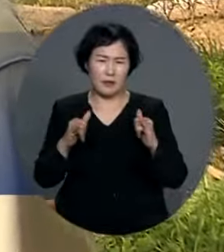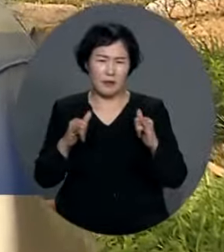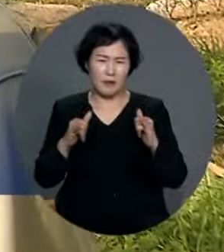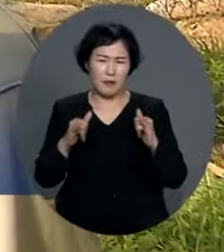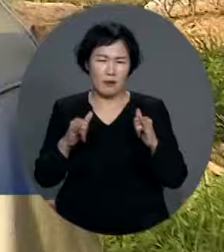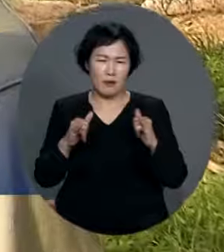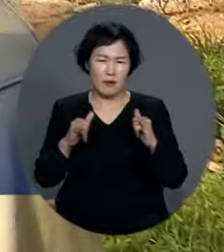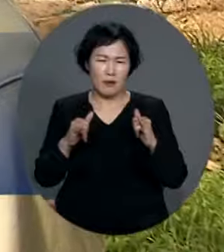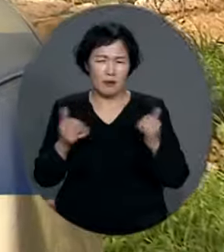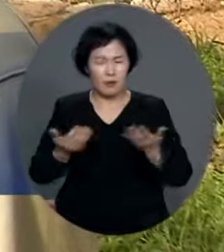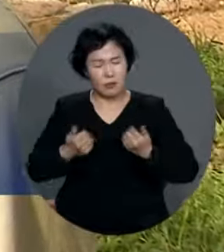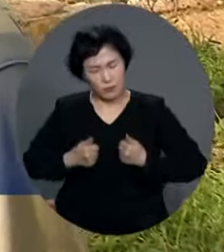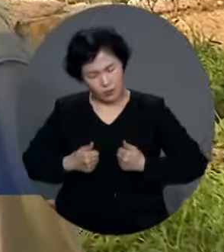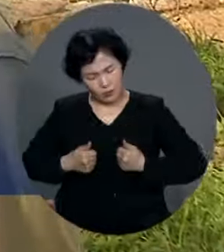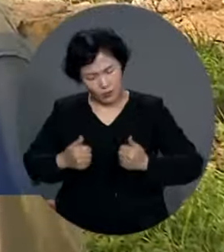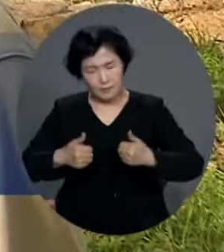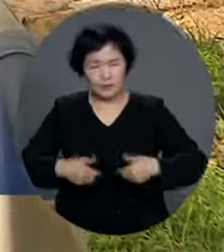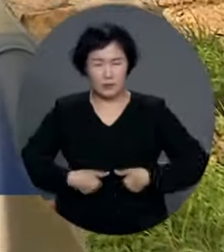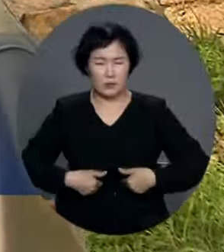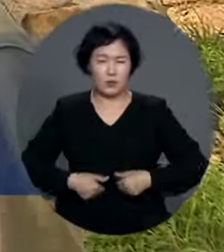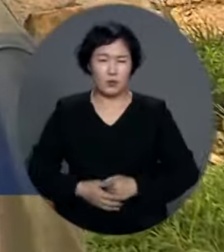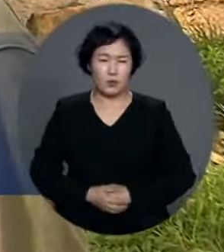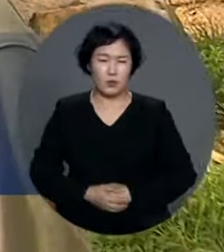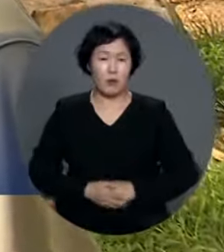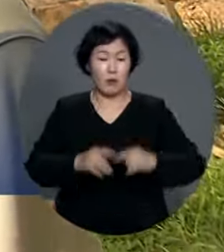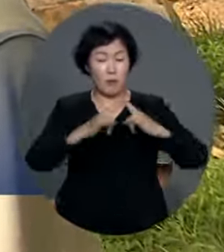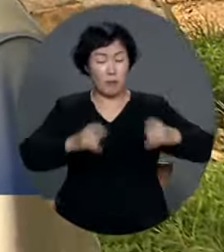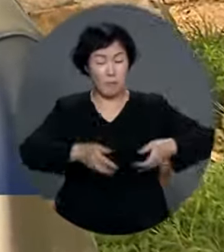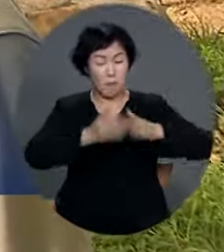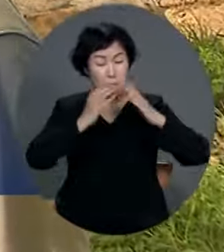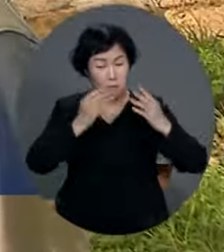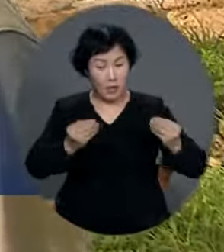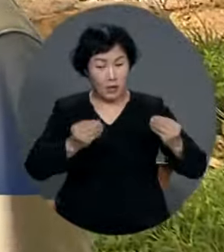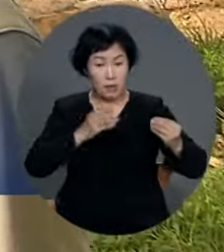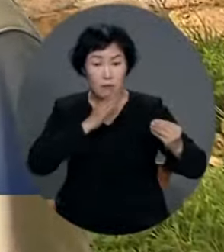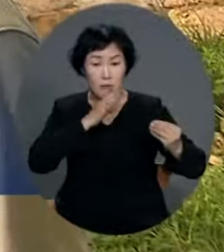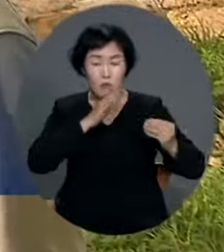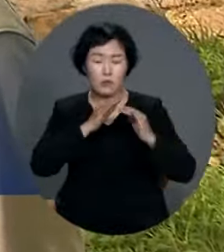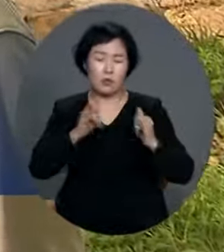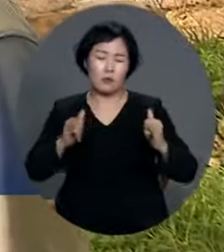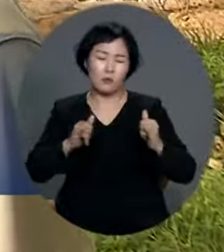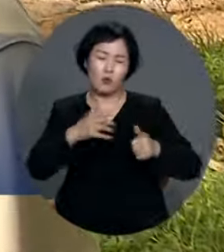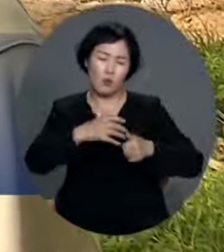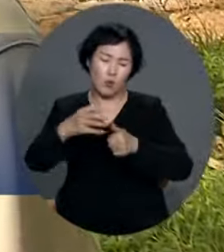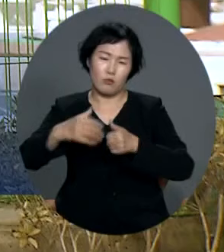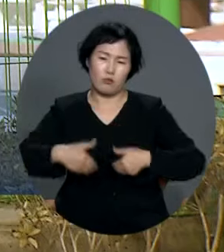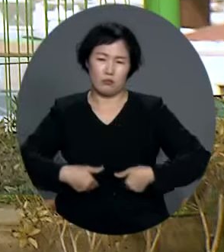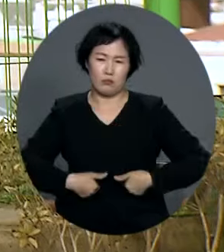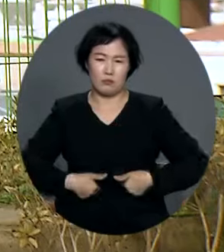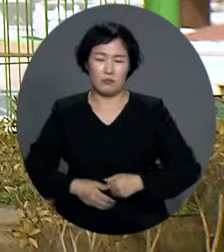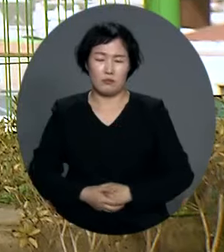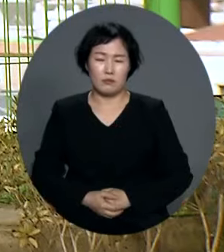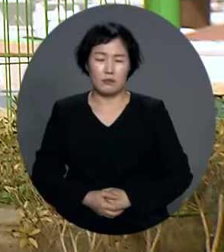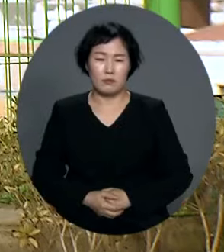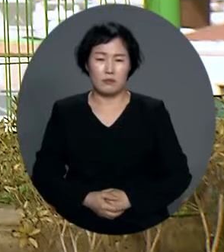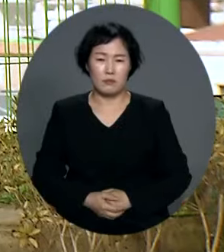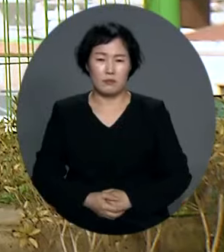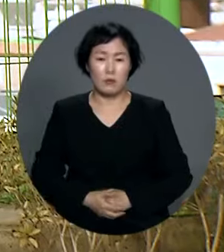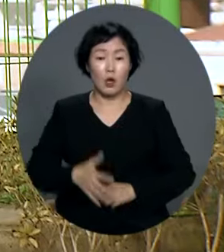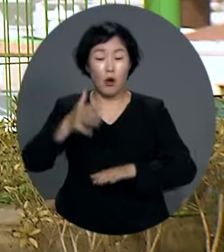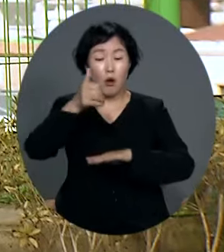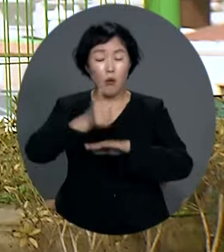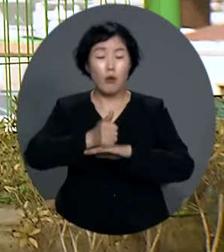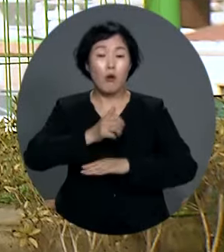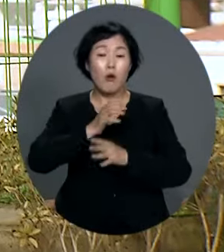뛰어야죠. 뛰어가지고 이미 만들어놓은 시설을 시민들이 잘 활용할 수 있도록 해야 안 되겠습니까? 결과는